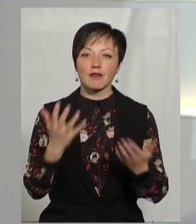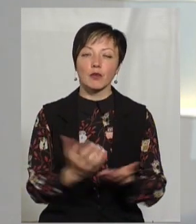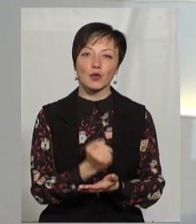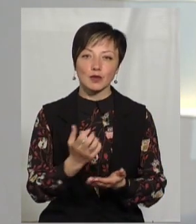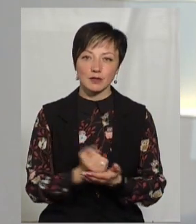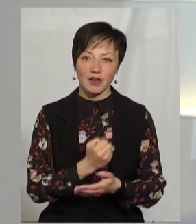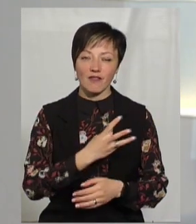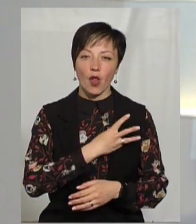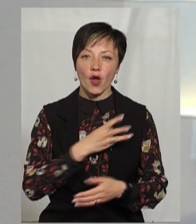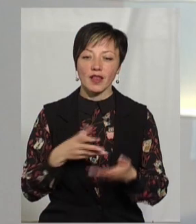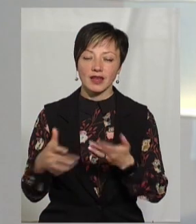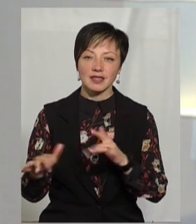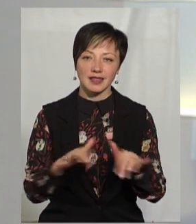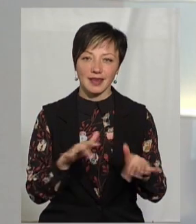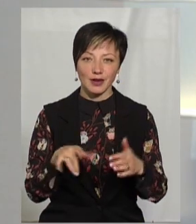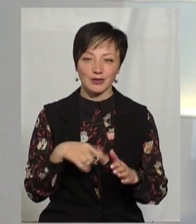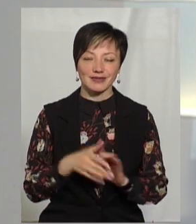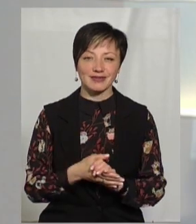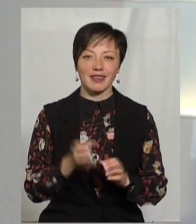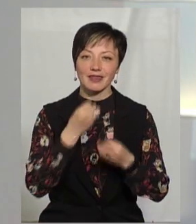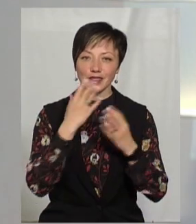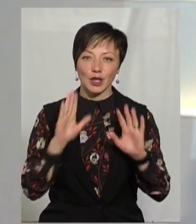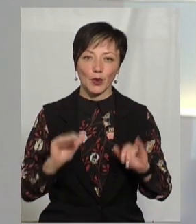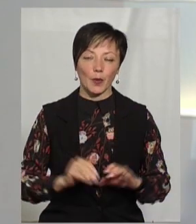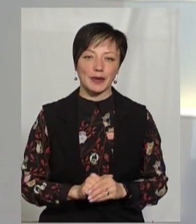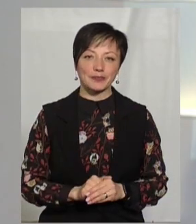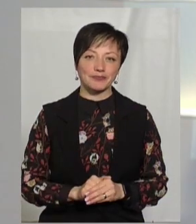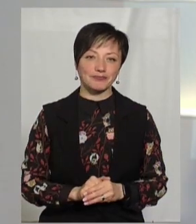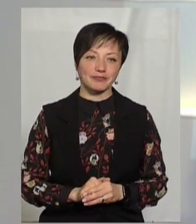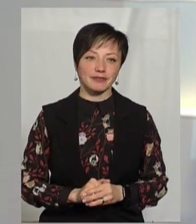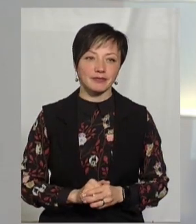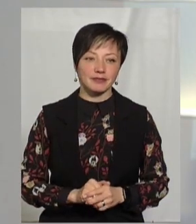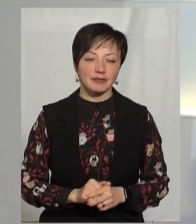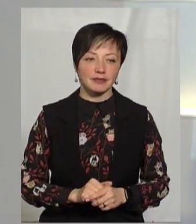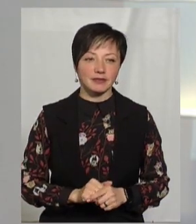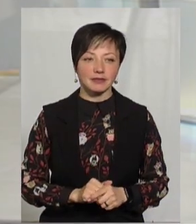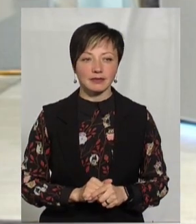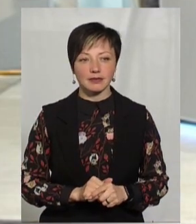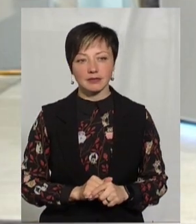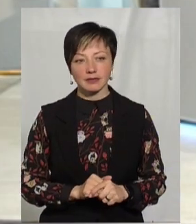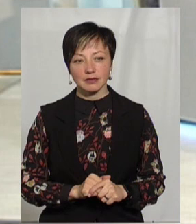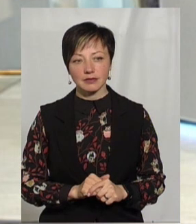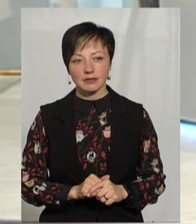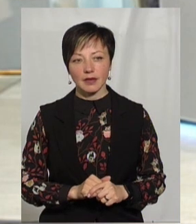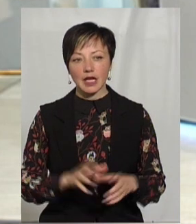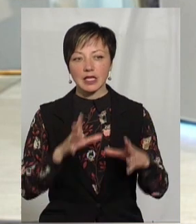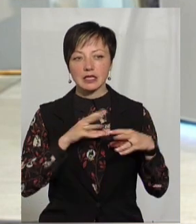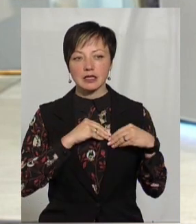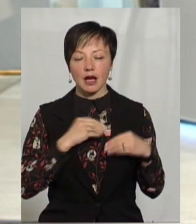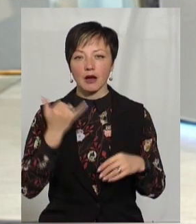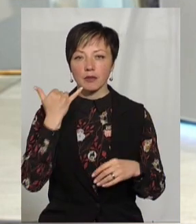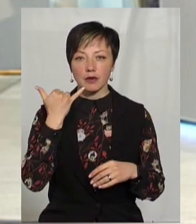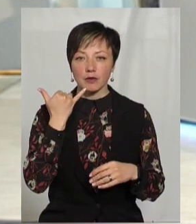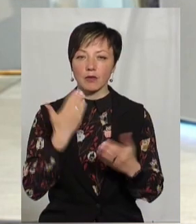успіхів у волонтерській діяльності. На все добре. Нагадаю, що з нами була